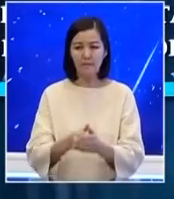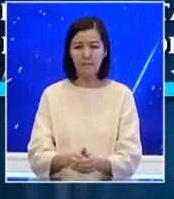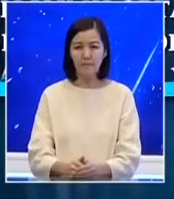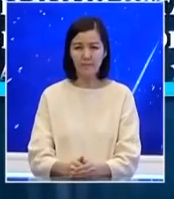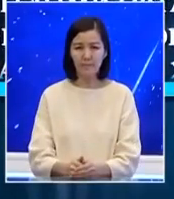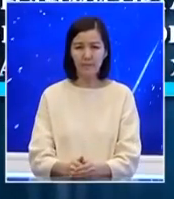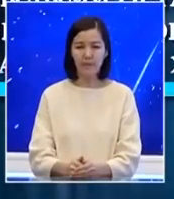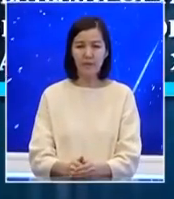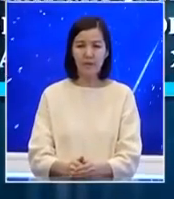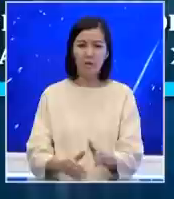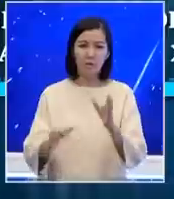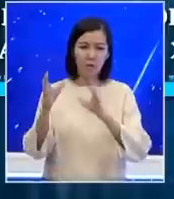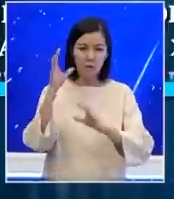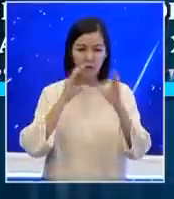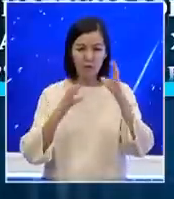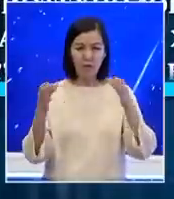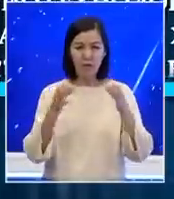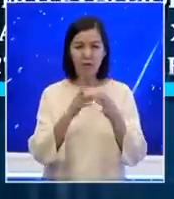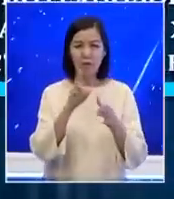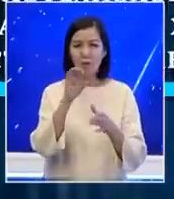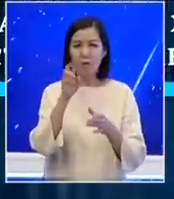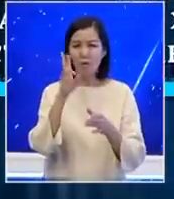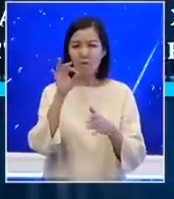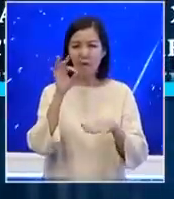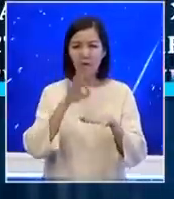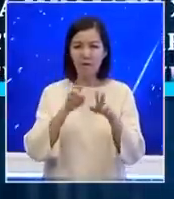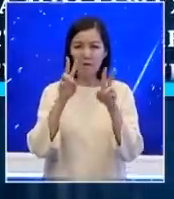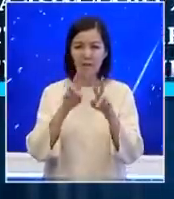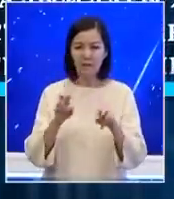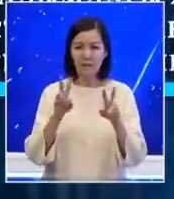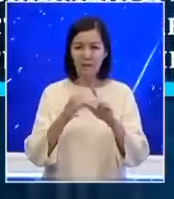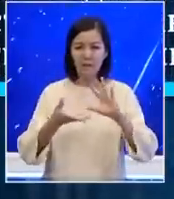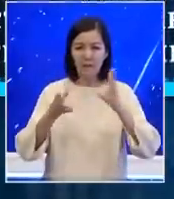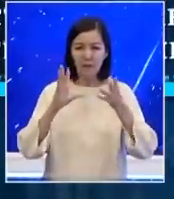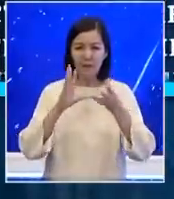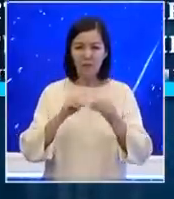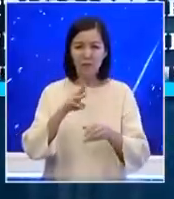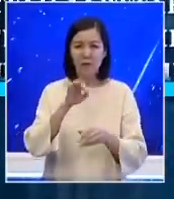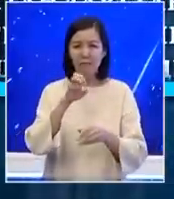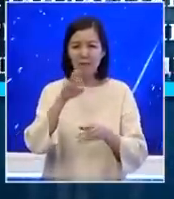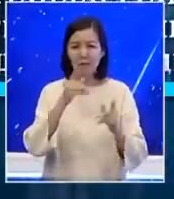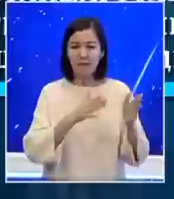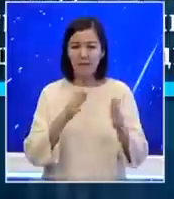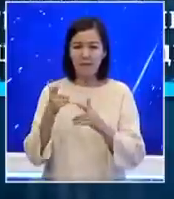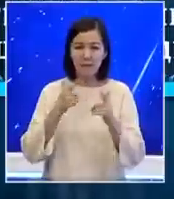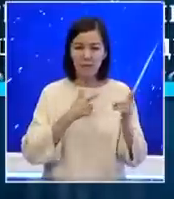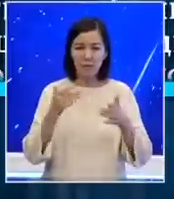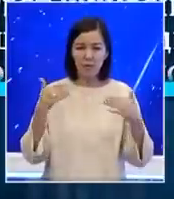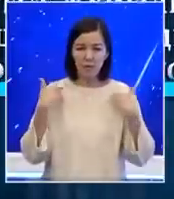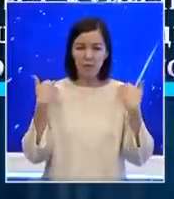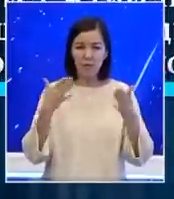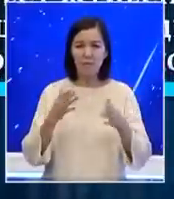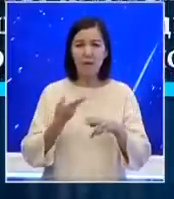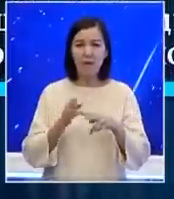Ғылыми институттардың ұжымдарын COVID-19 коронавирусына анықтауға арналған диагностикалық тест жүйесін әзірлеуімен құттықтаймын. Аса